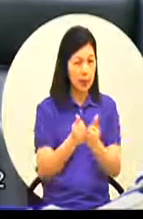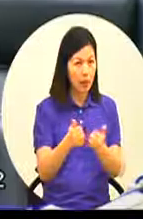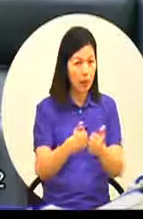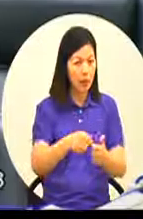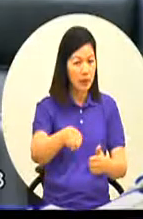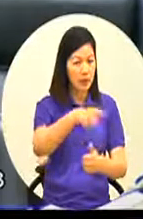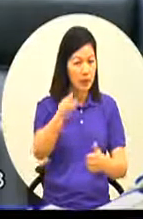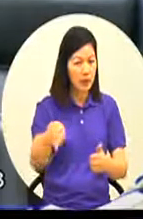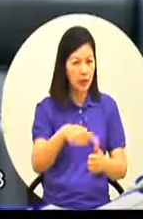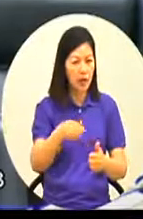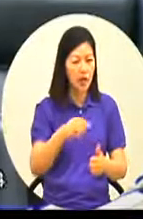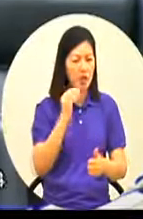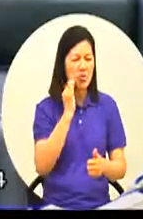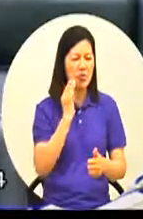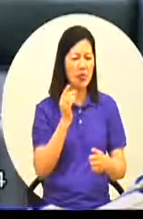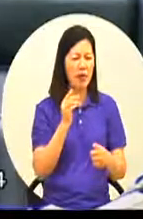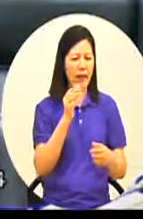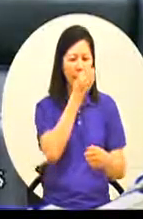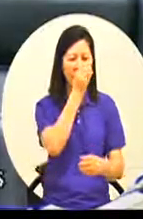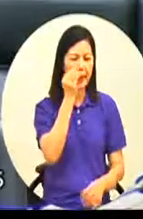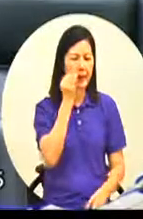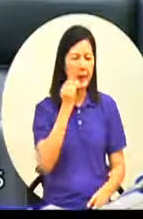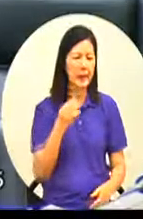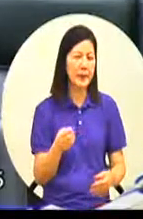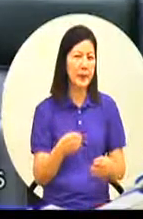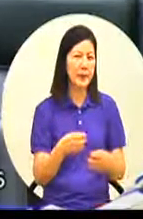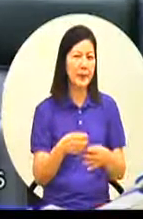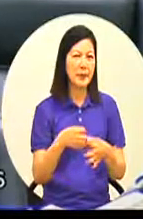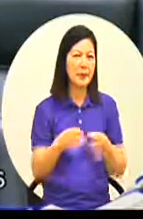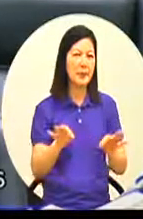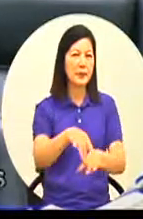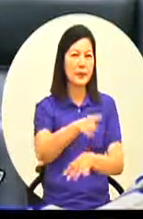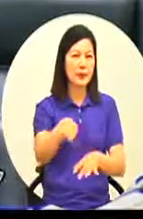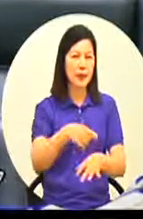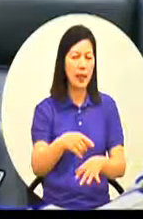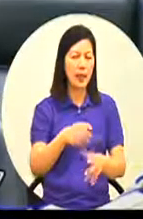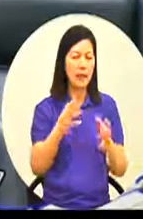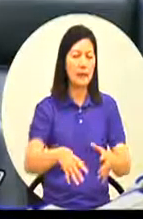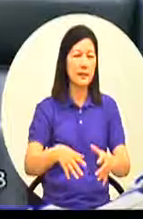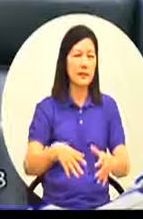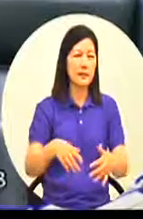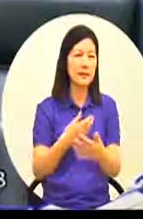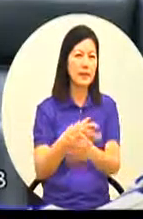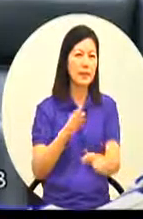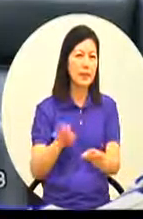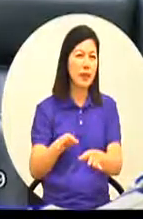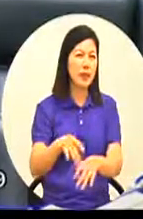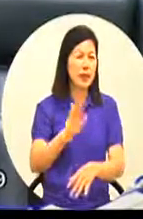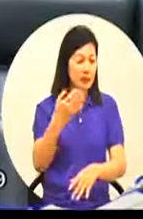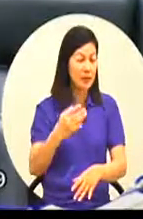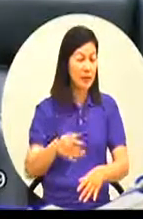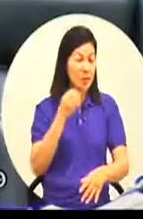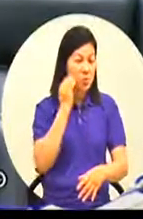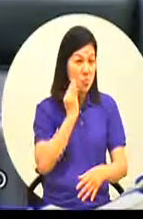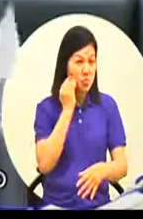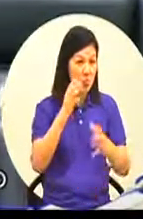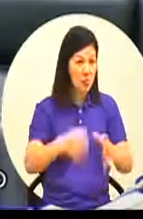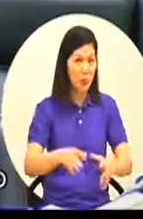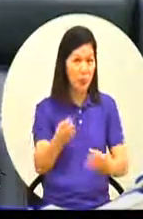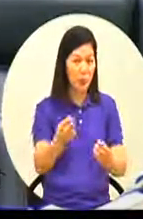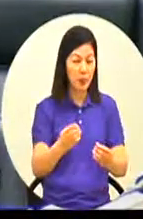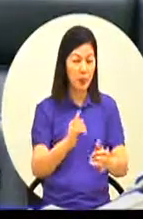行事的话哈，当然尽量卖办尽量卖办上好啊。但是你无办的时候，最后损失是啥物啊？在